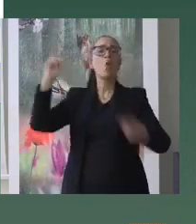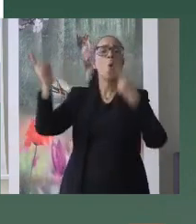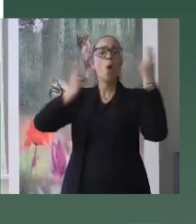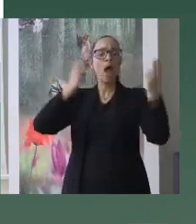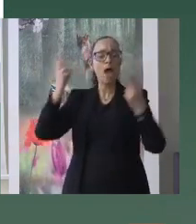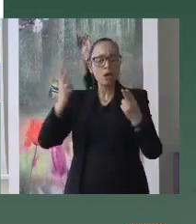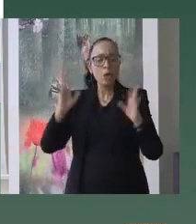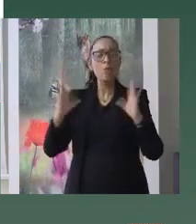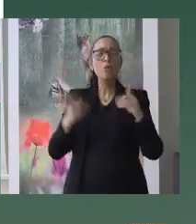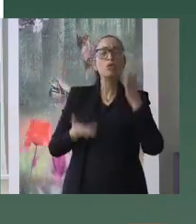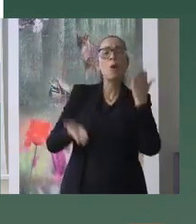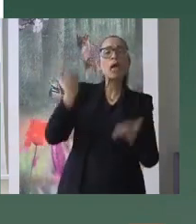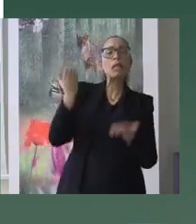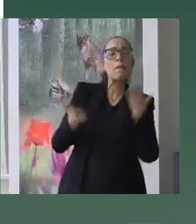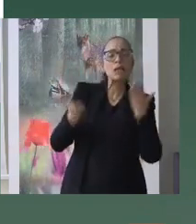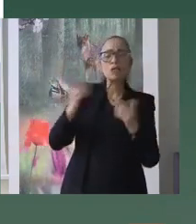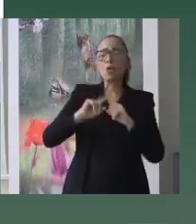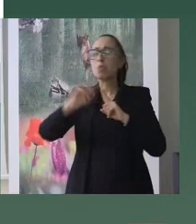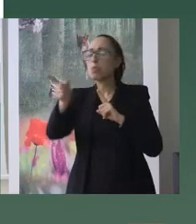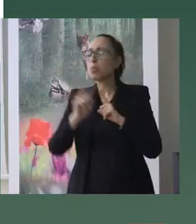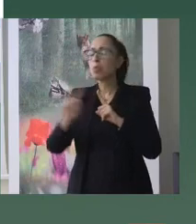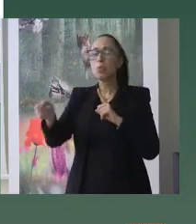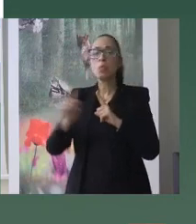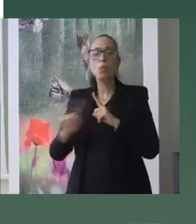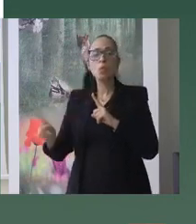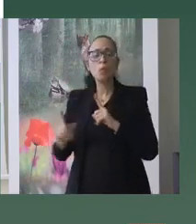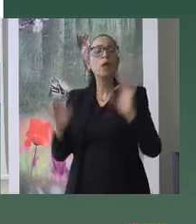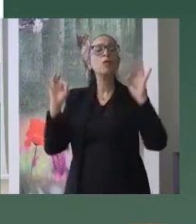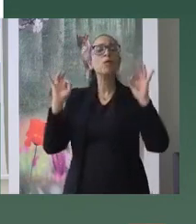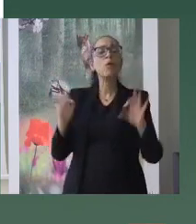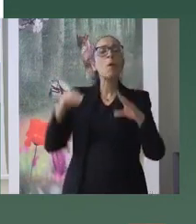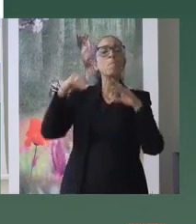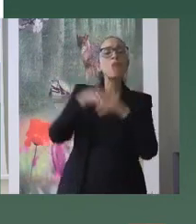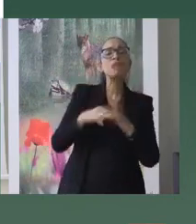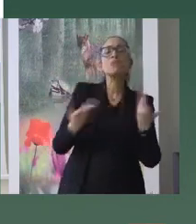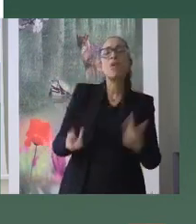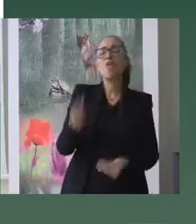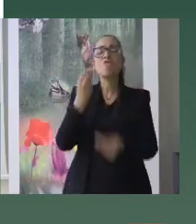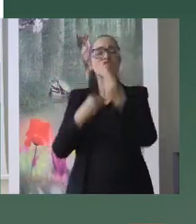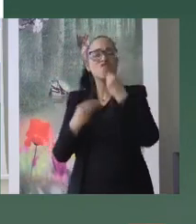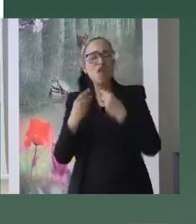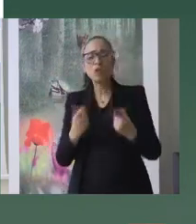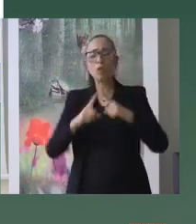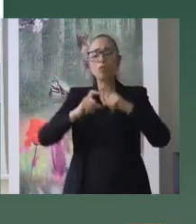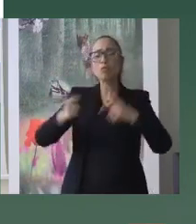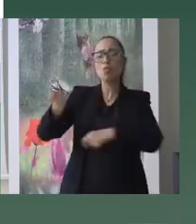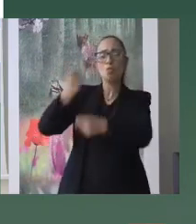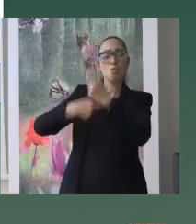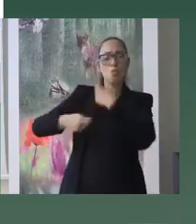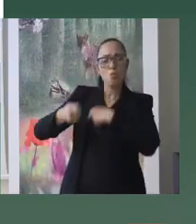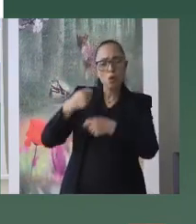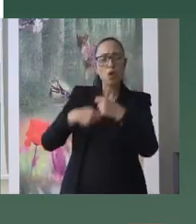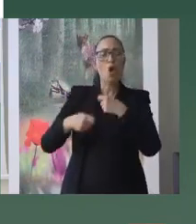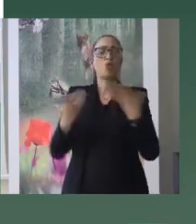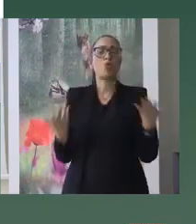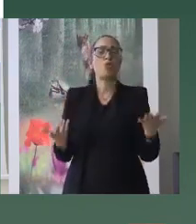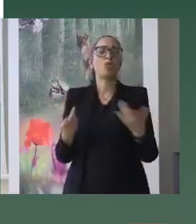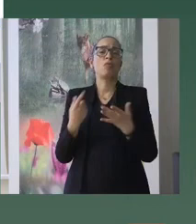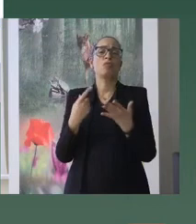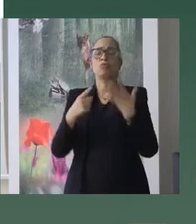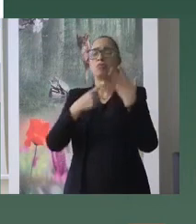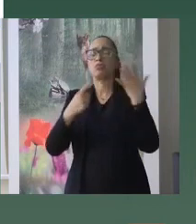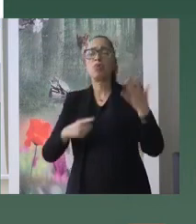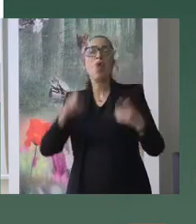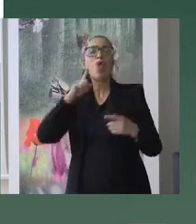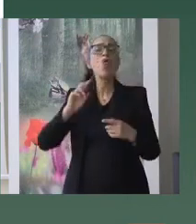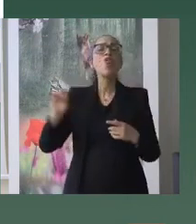πόσες κατά μέσον όρο μετακινήσεις κάνει, τι καταναλώνει από πλευρά τροφίμων και καταναλωτικών προϊόντων ώστε να γίνει αναγωγή, πόσο διοξείδιο